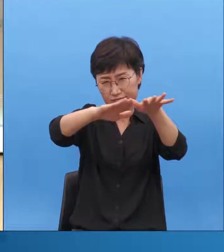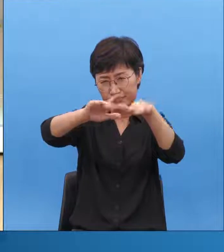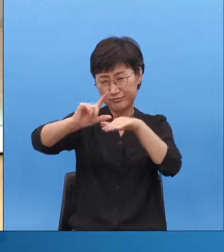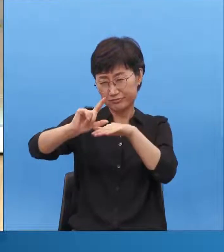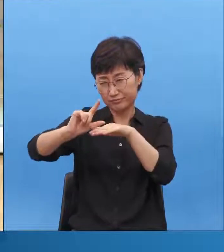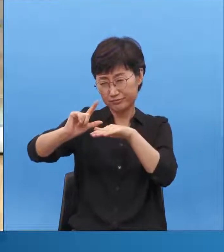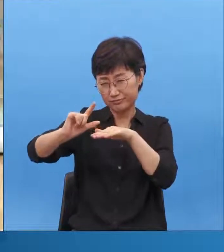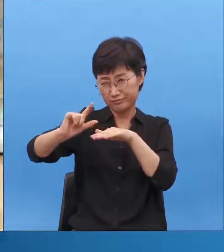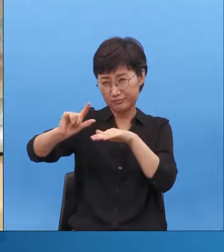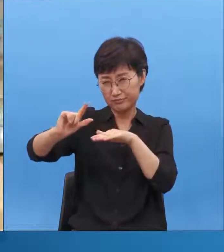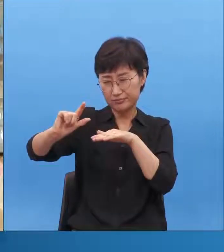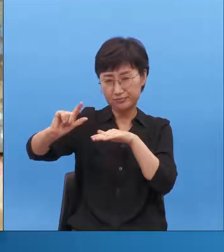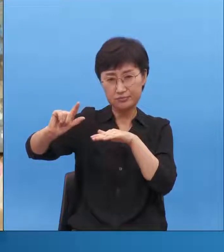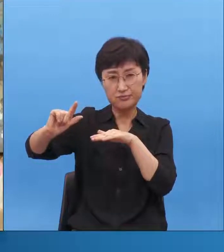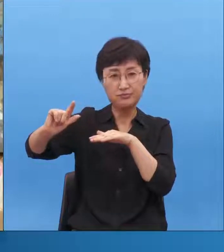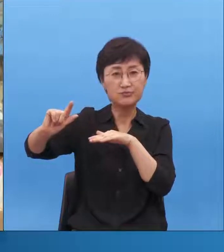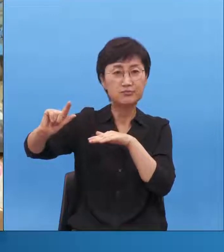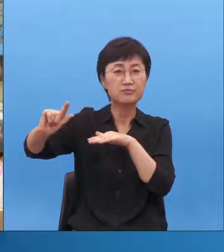망망한